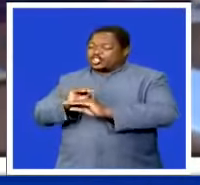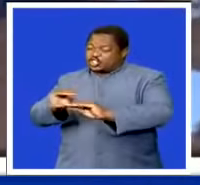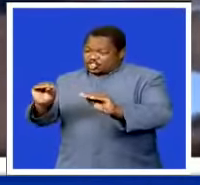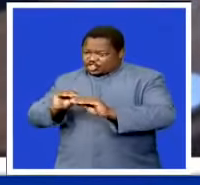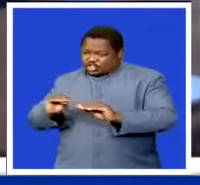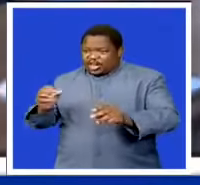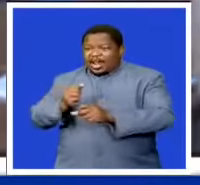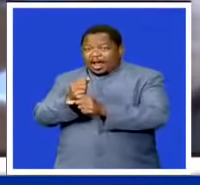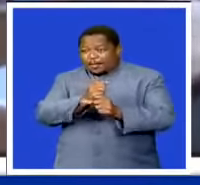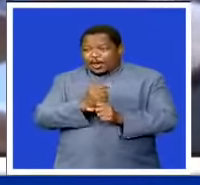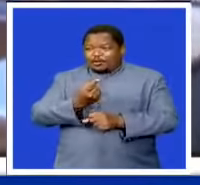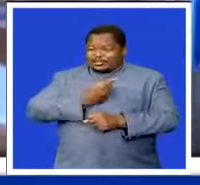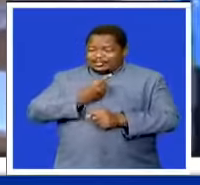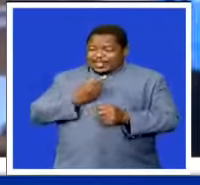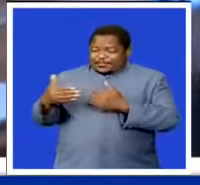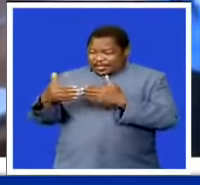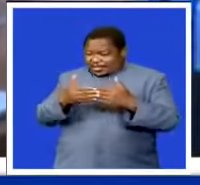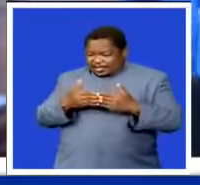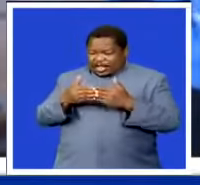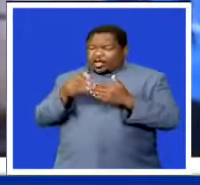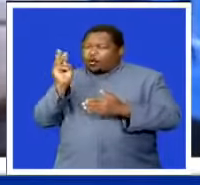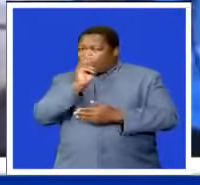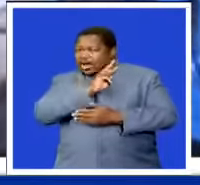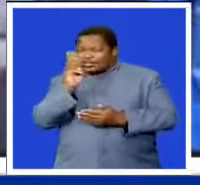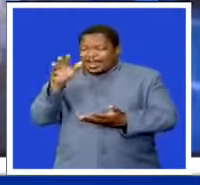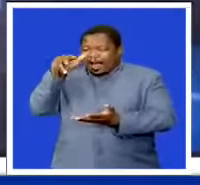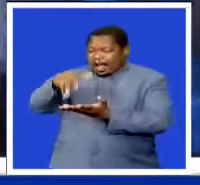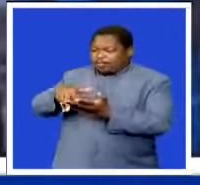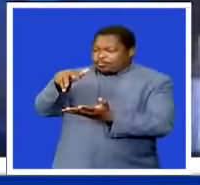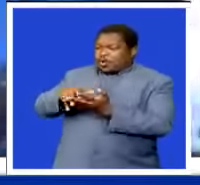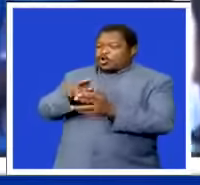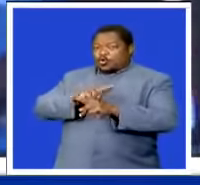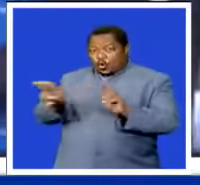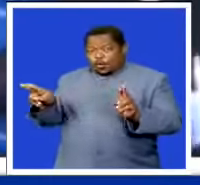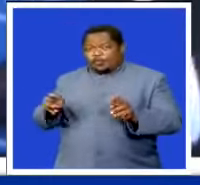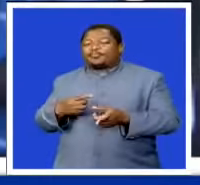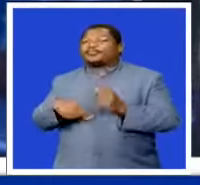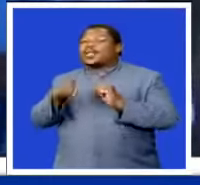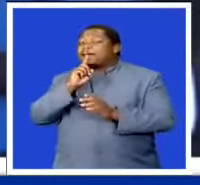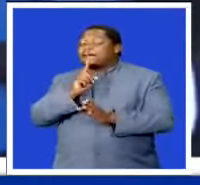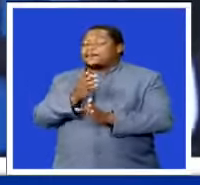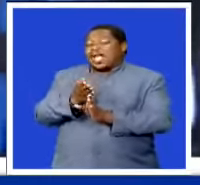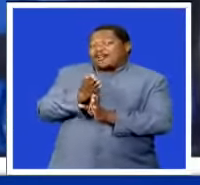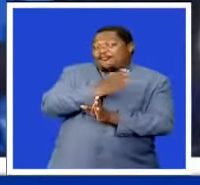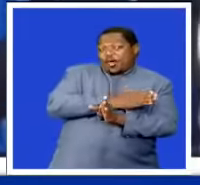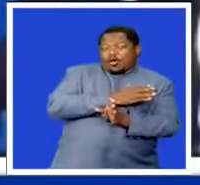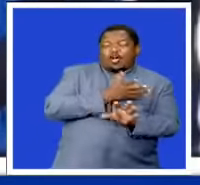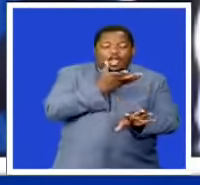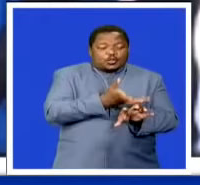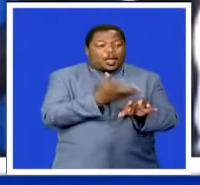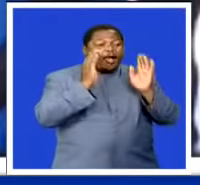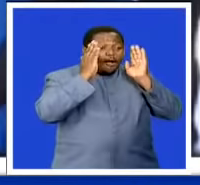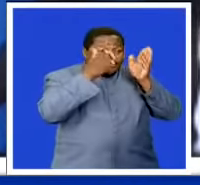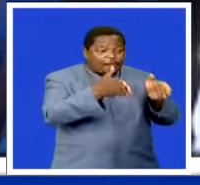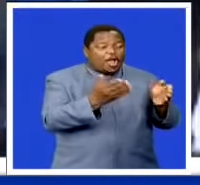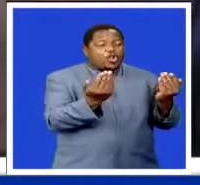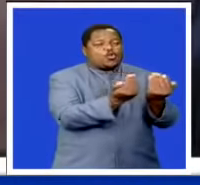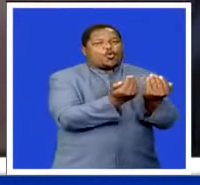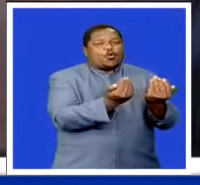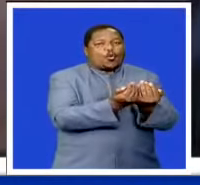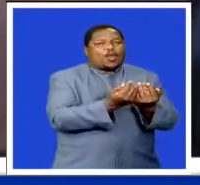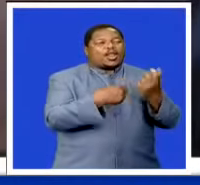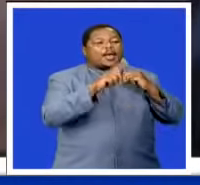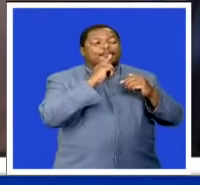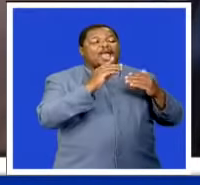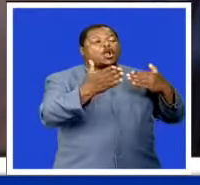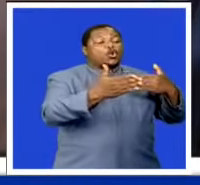yokungasakhoni kufinyelela kubo bonke etinhlelweni lebebanado etikolweni. umxhumanisi walenhlangano sakhele Dlamini uthi lolu